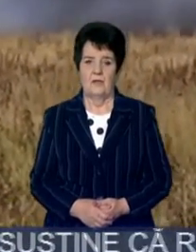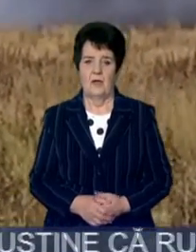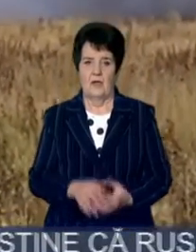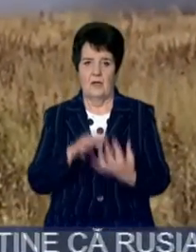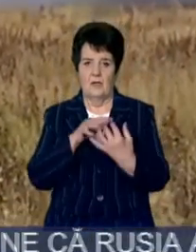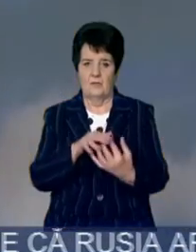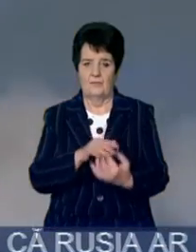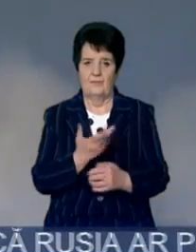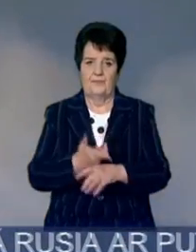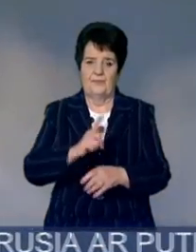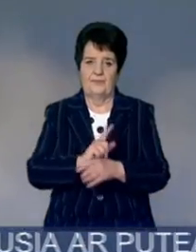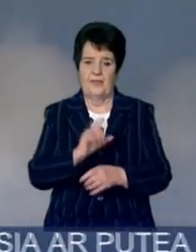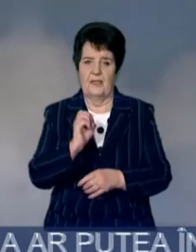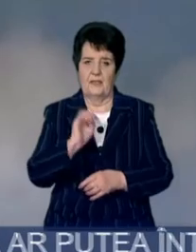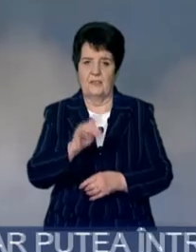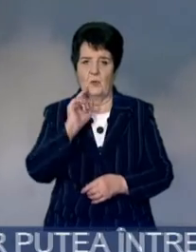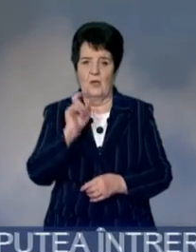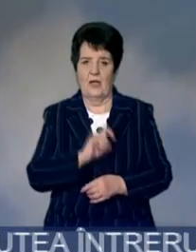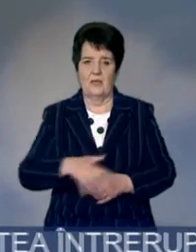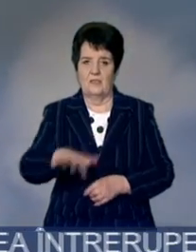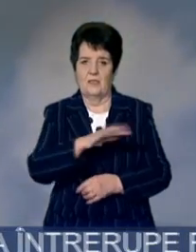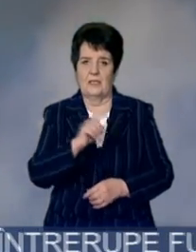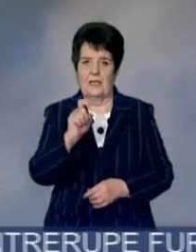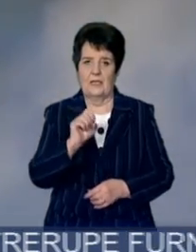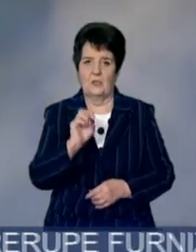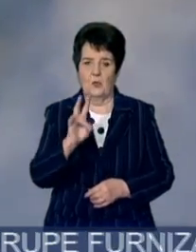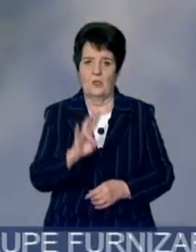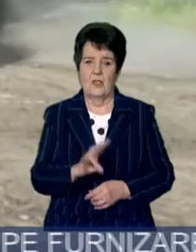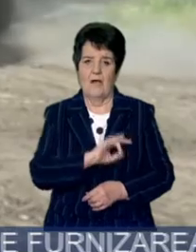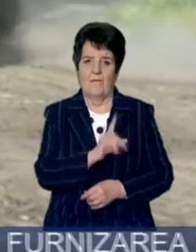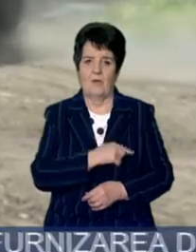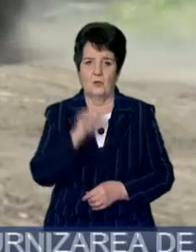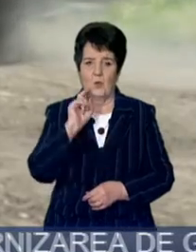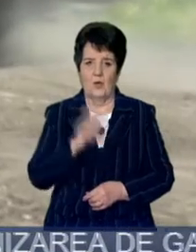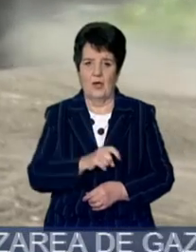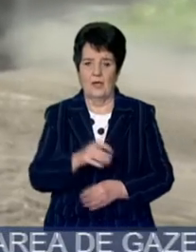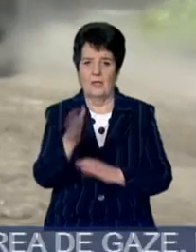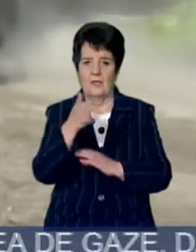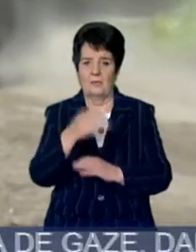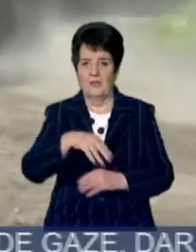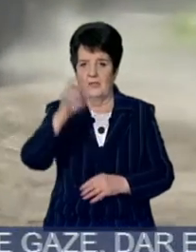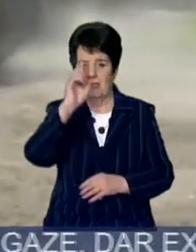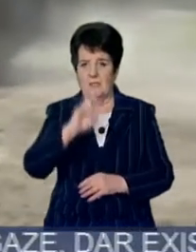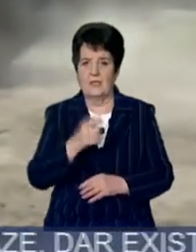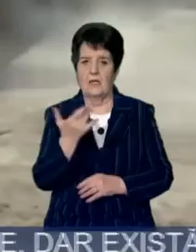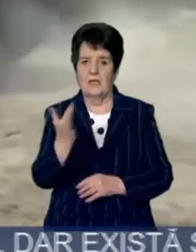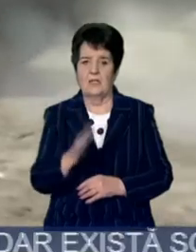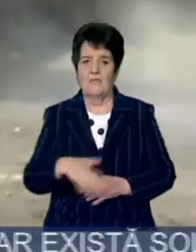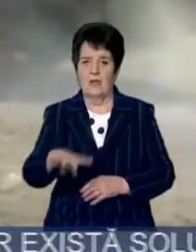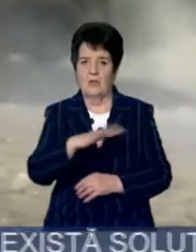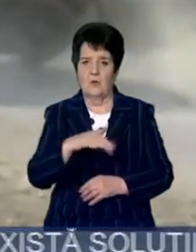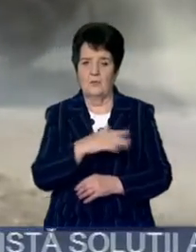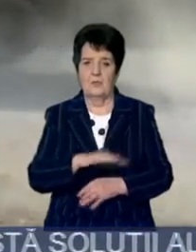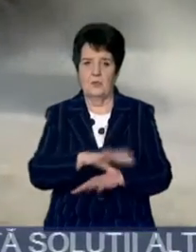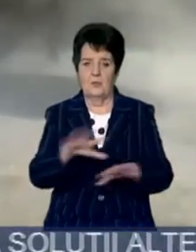Lupte grele se duc în estul Ucrainei, dar și în direcția Kherson. Forțele ucrainene au arborat drapelul de stat în alte câteva localități eliberate de